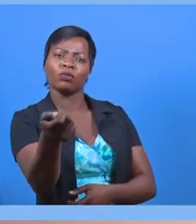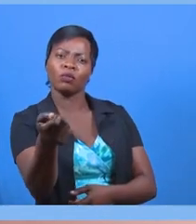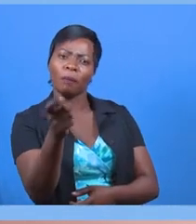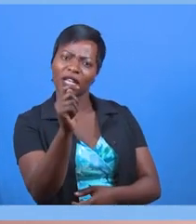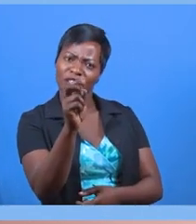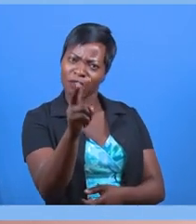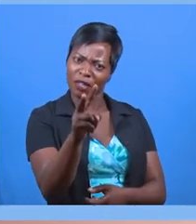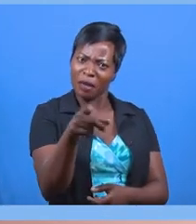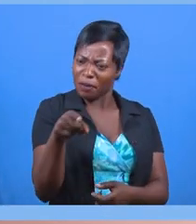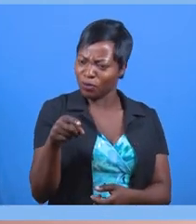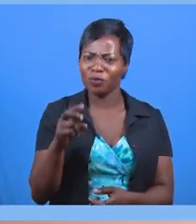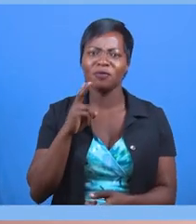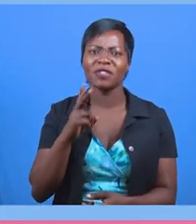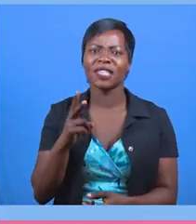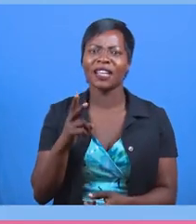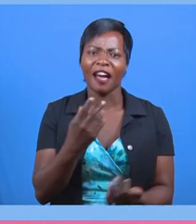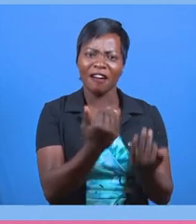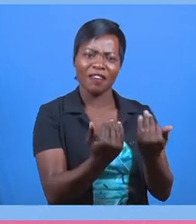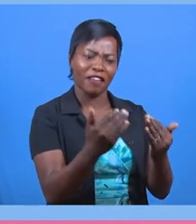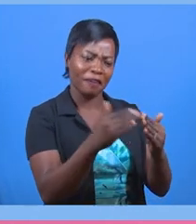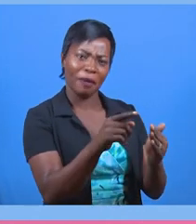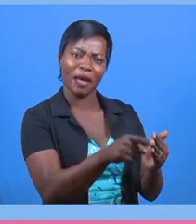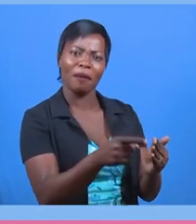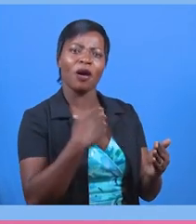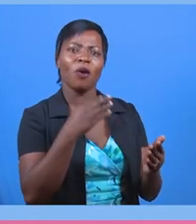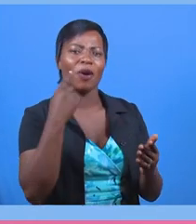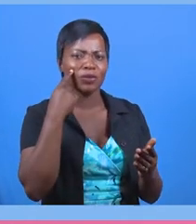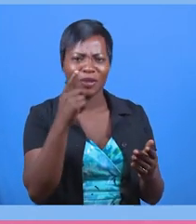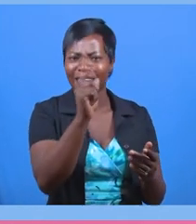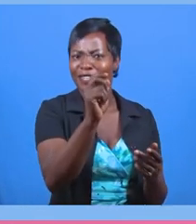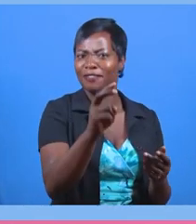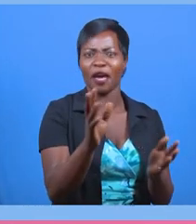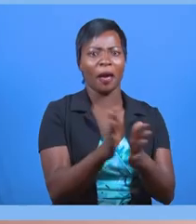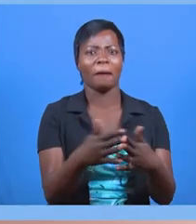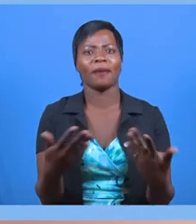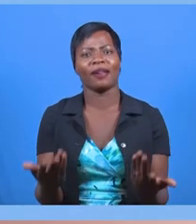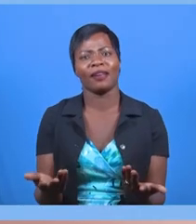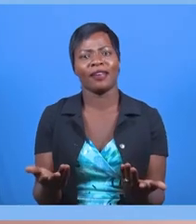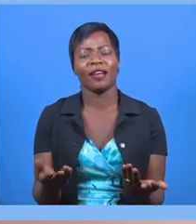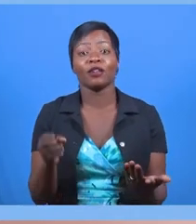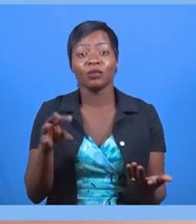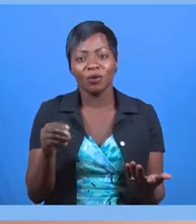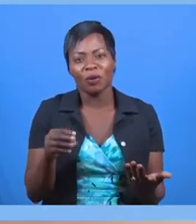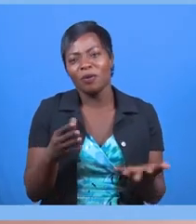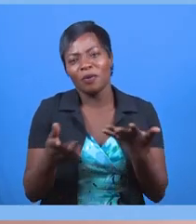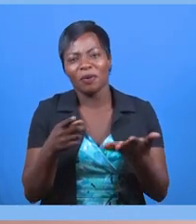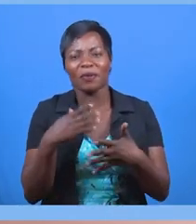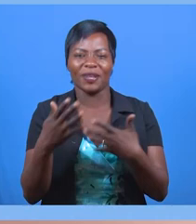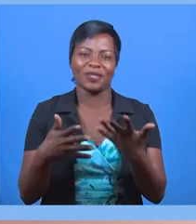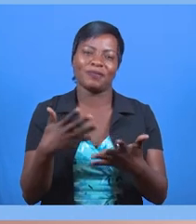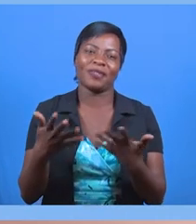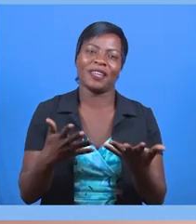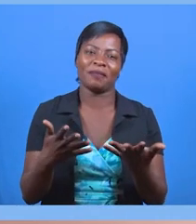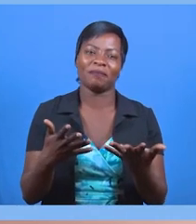kutamba. Vanhu vanoda kuona makatuni. Hanzi apa munenge musati makuita here tsumo iya zvakare? Nokuti nhasi tiri kudzirova